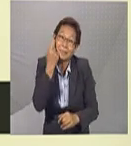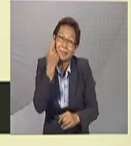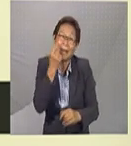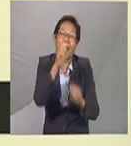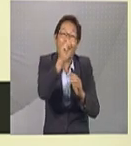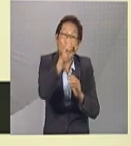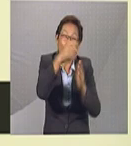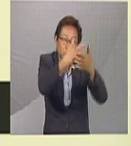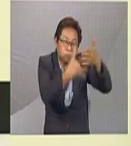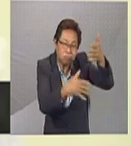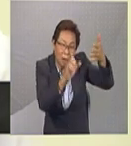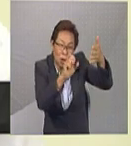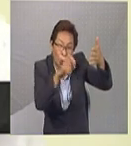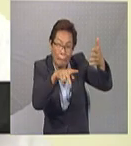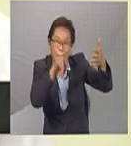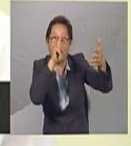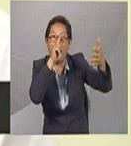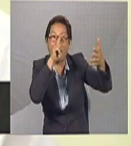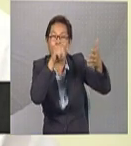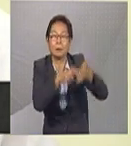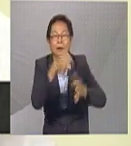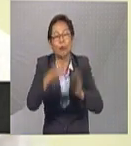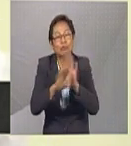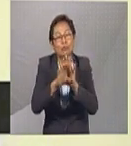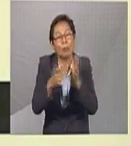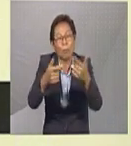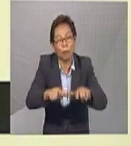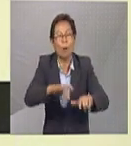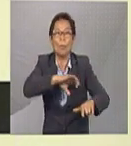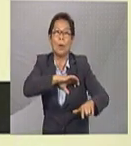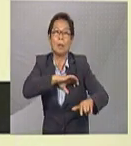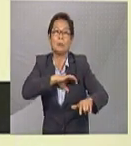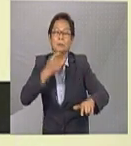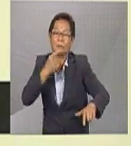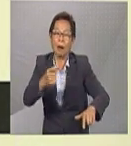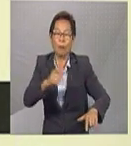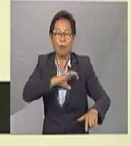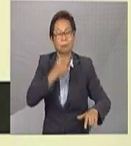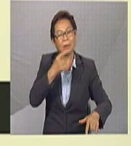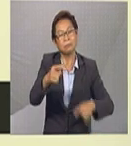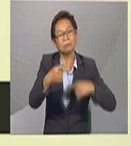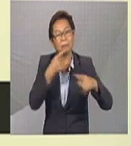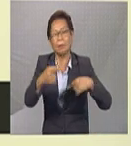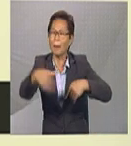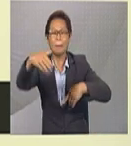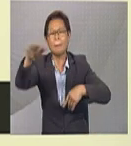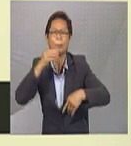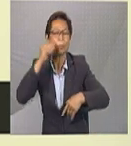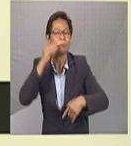lagi. Kalau hari, sekarang ini, kalau ada kes-kes seperti itu, pihak polis akan meminta mereka balik. Ha, jadi,